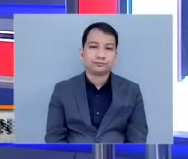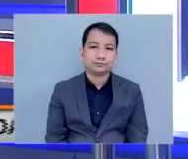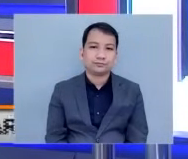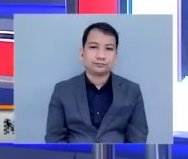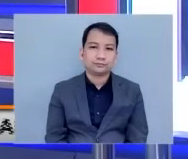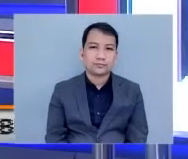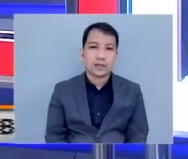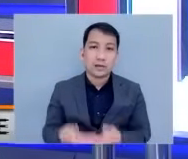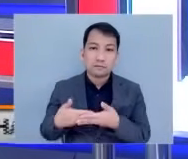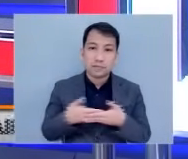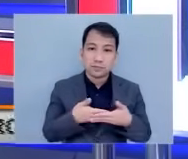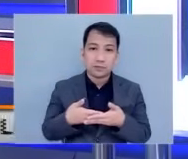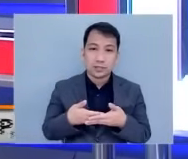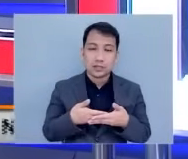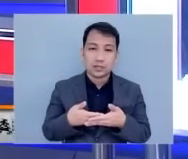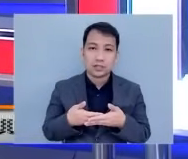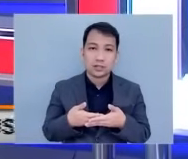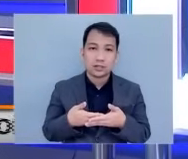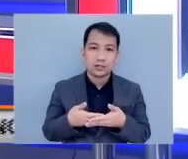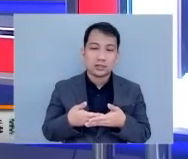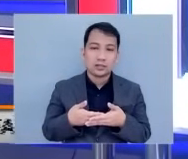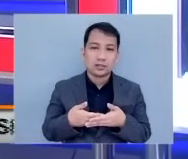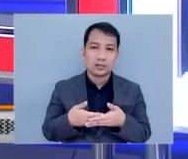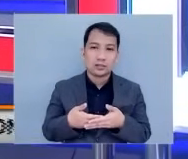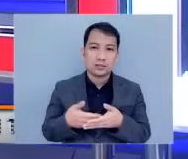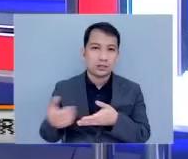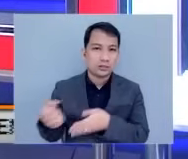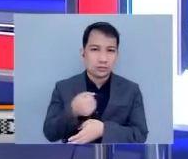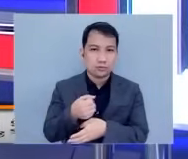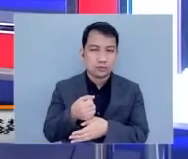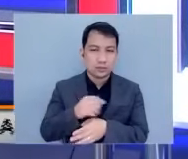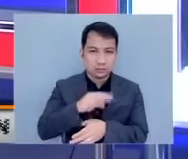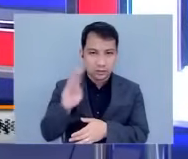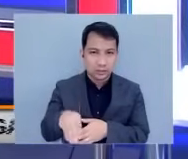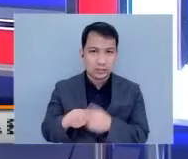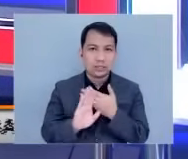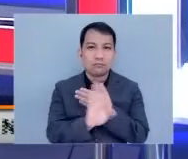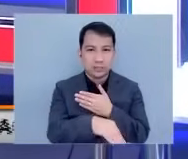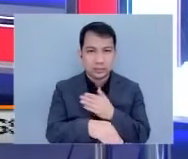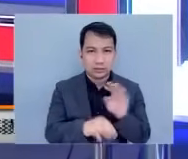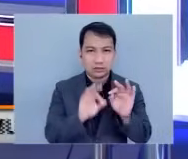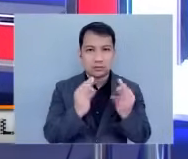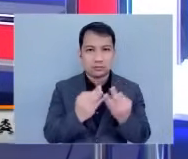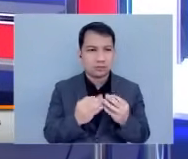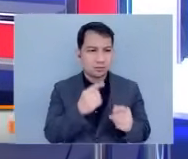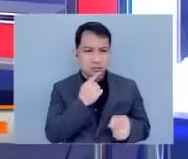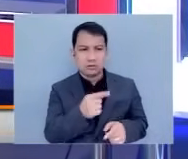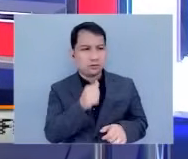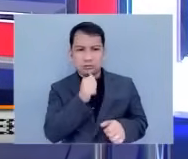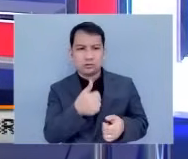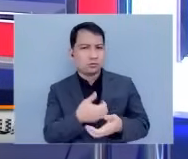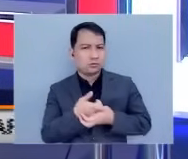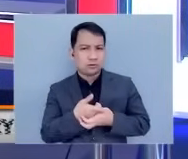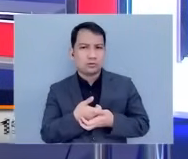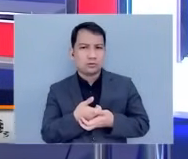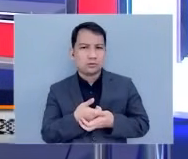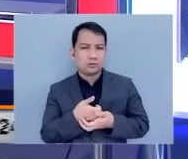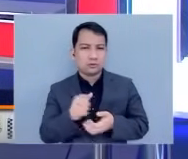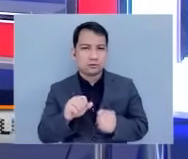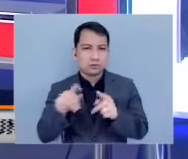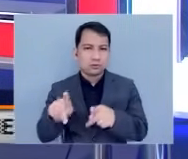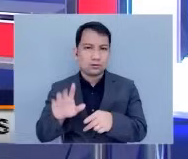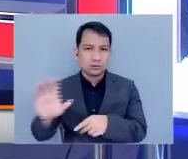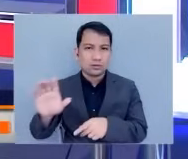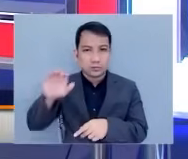tinangay umano sa Maynila. Depensa ng babaeng kumuha sa bata, hindi niya dinukot ang sanggol kundi pinampon mismo ng lolo nito.